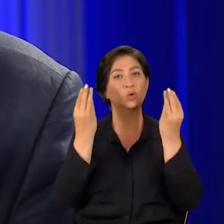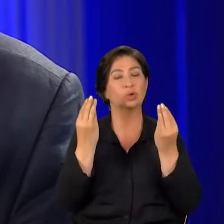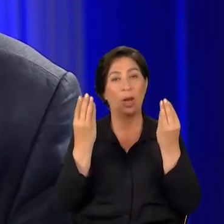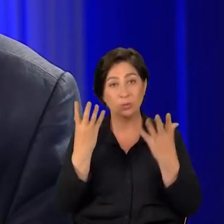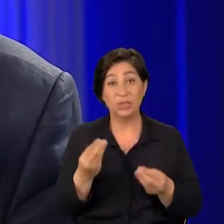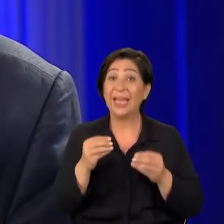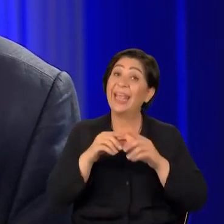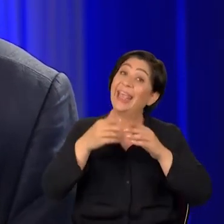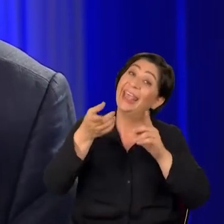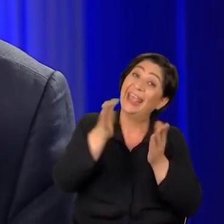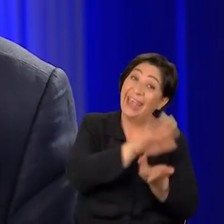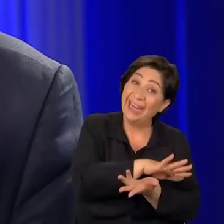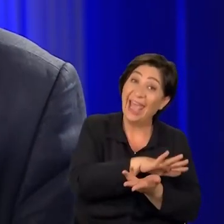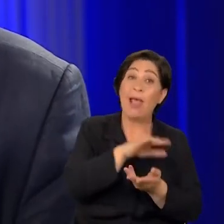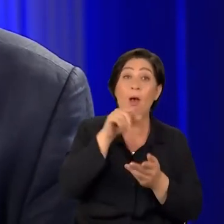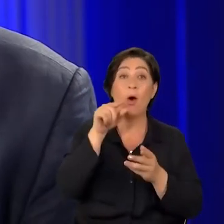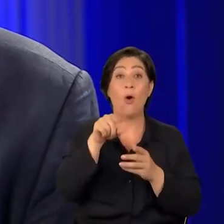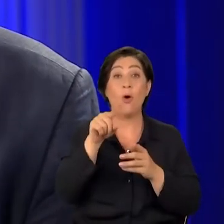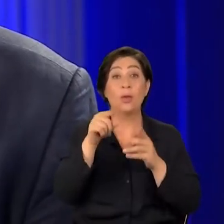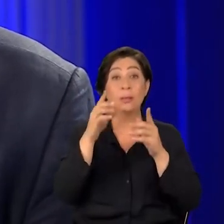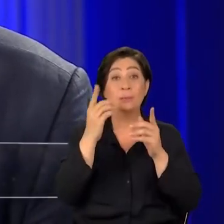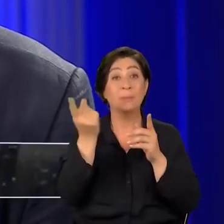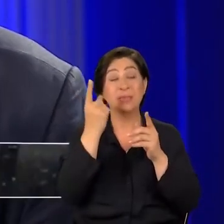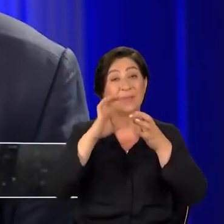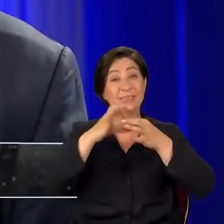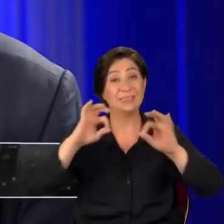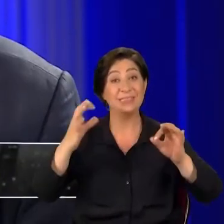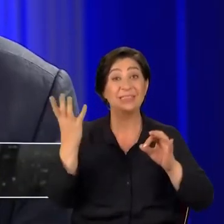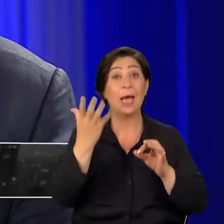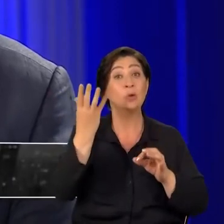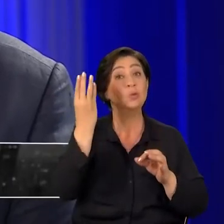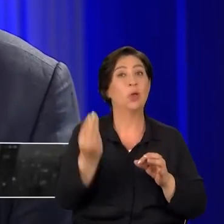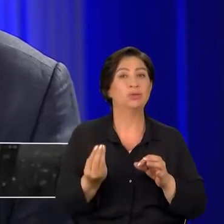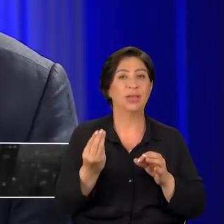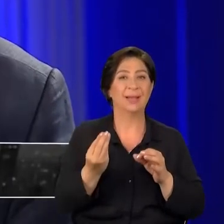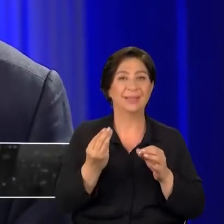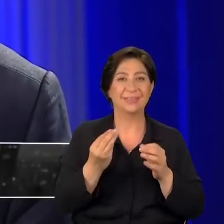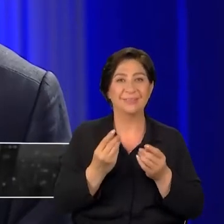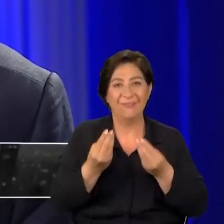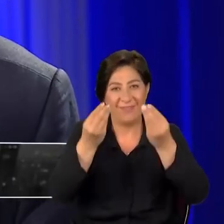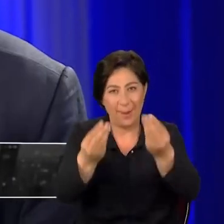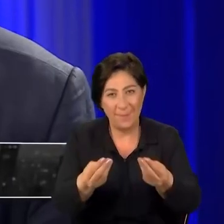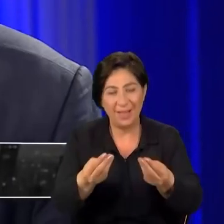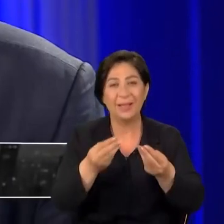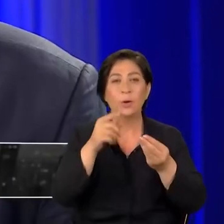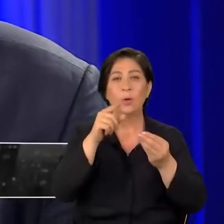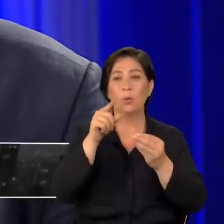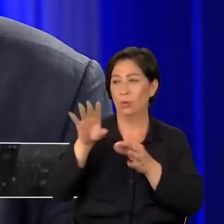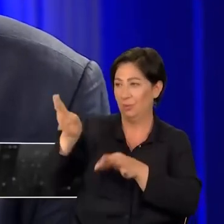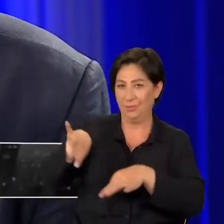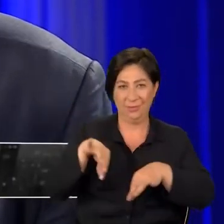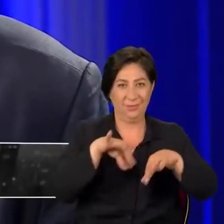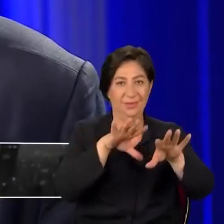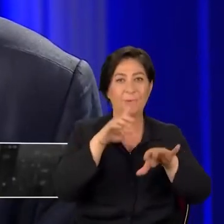şey çok güzel olacak yerine onu ikame edecek başka bir şeyi daha güzel olacak biçimde evet. de sunmak. Yine